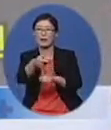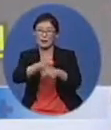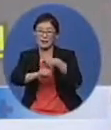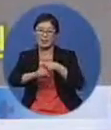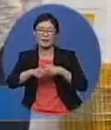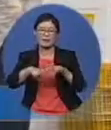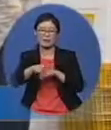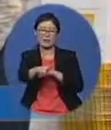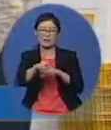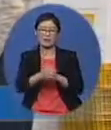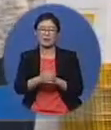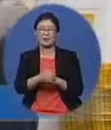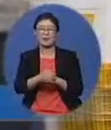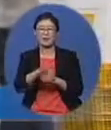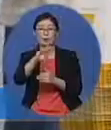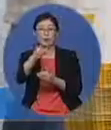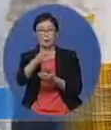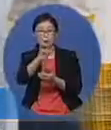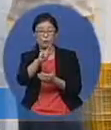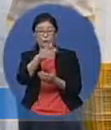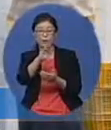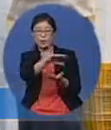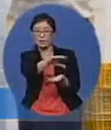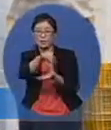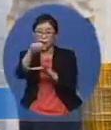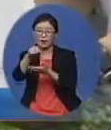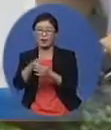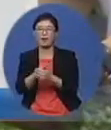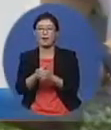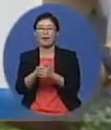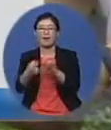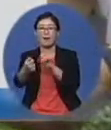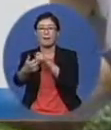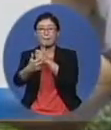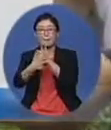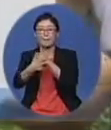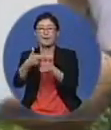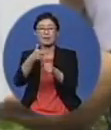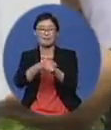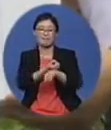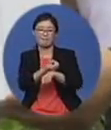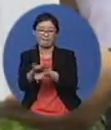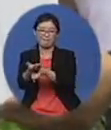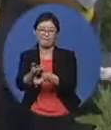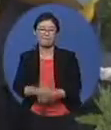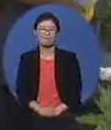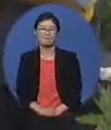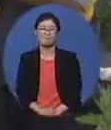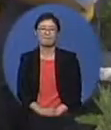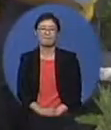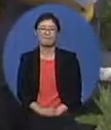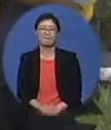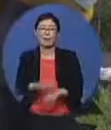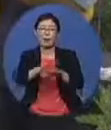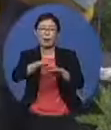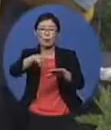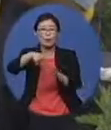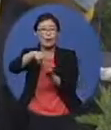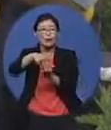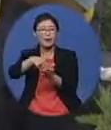국민은행이 현장에서 구매해 메르스로 고생하는 인근의 의료진에게 전달했습니다. 애타는 농민들은